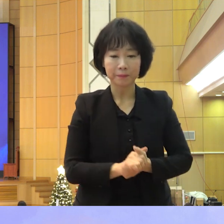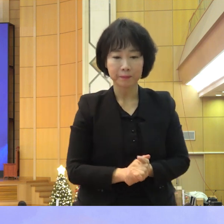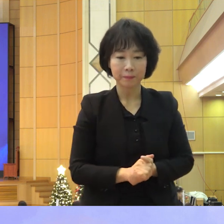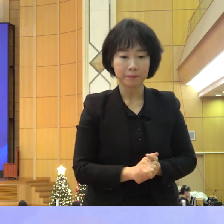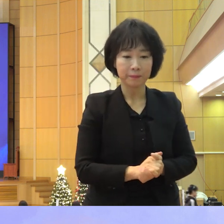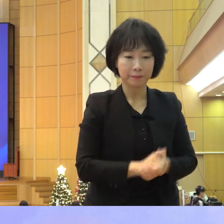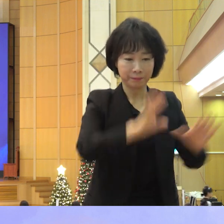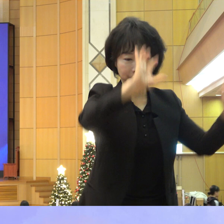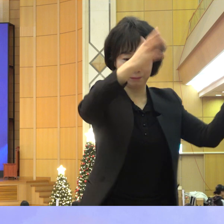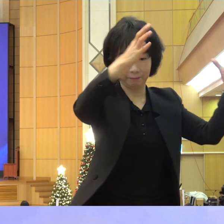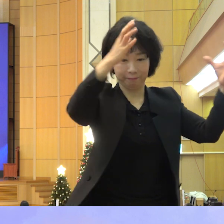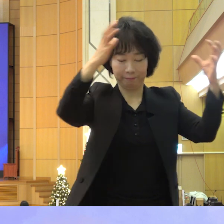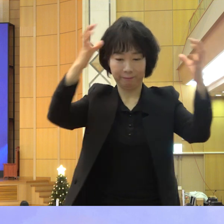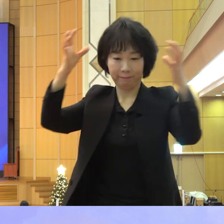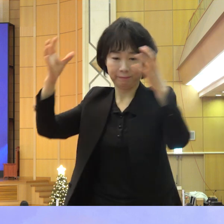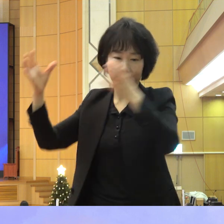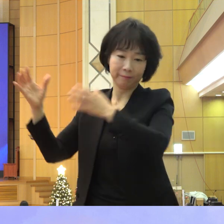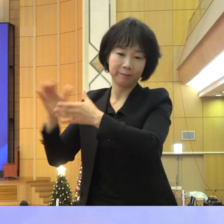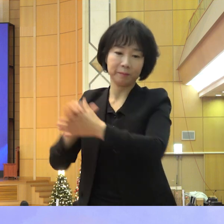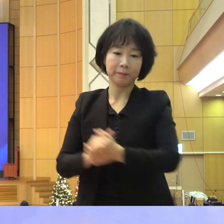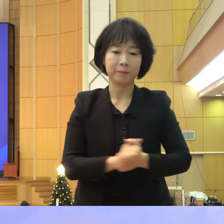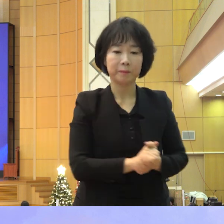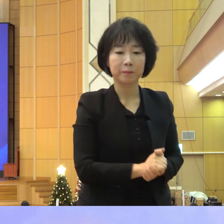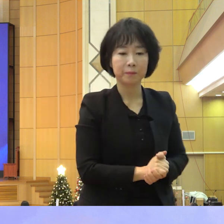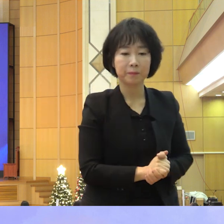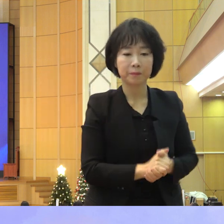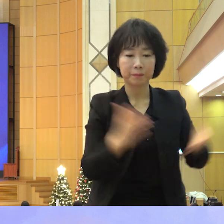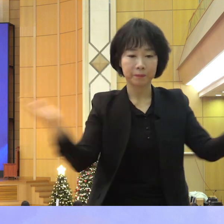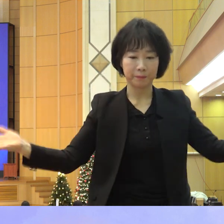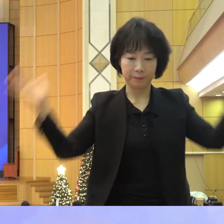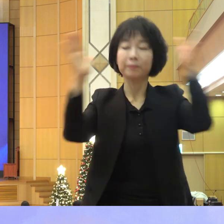이어서 박수치며 찬양하시겠습니다.